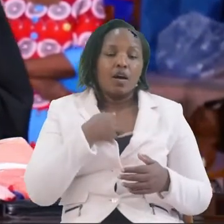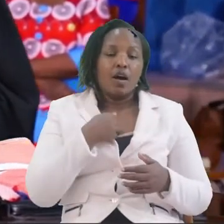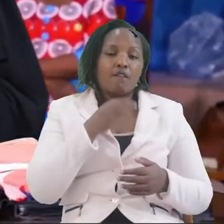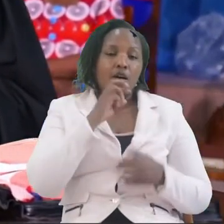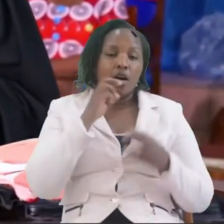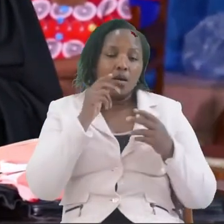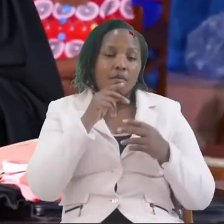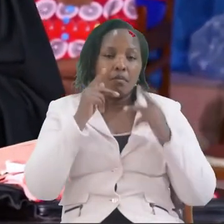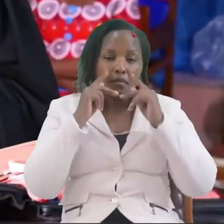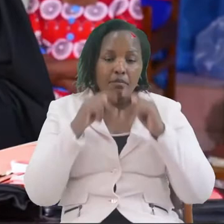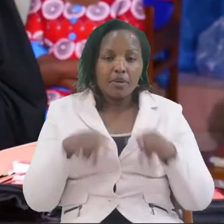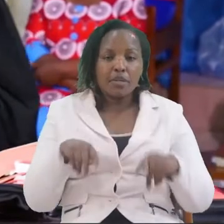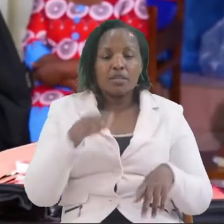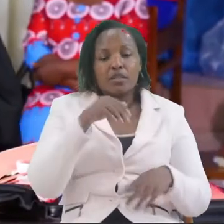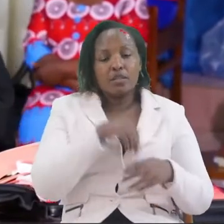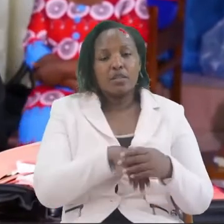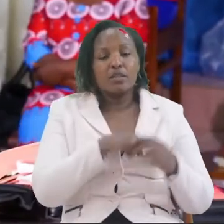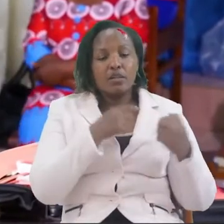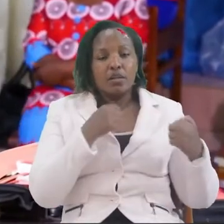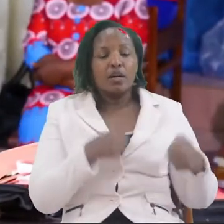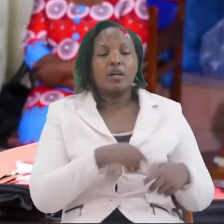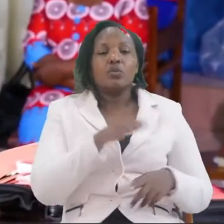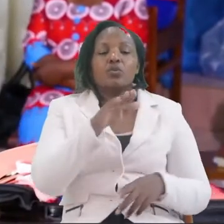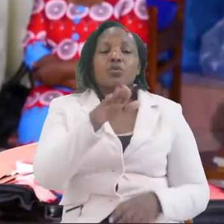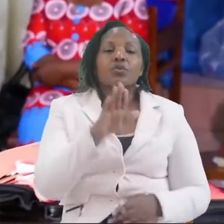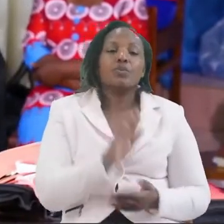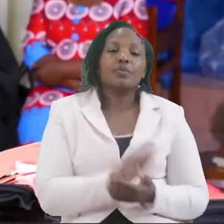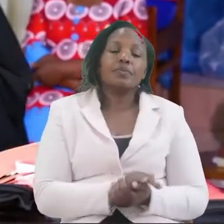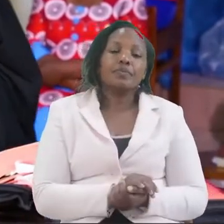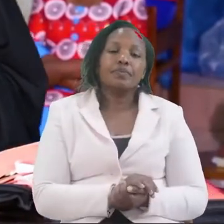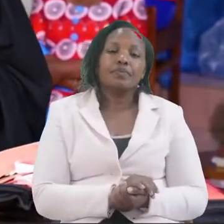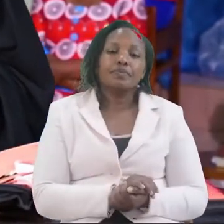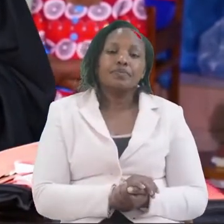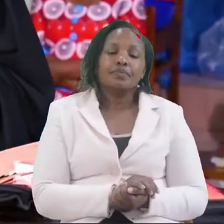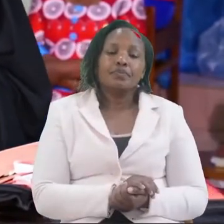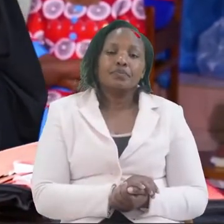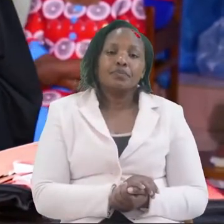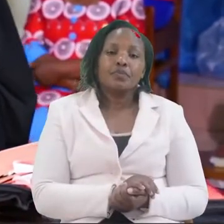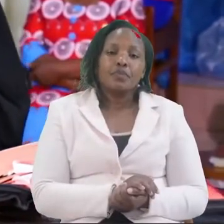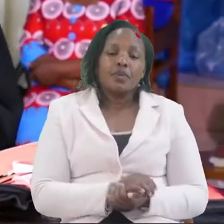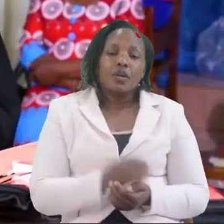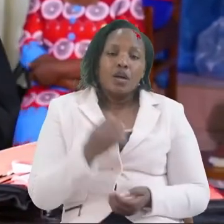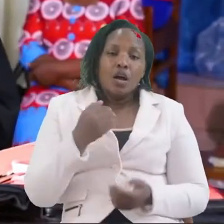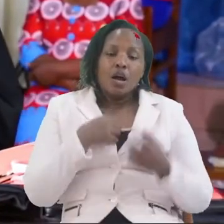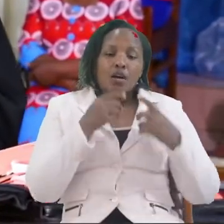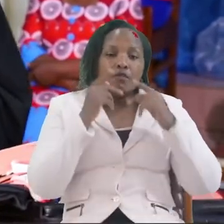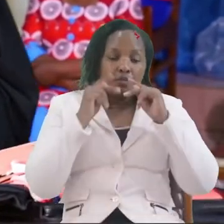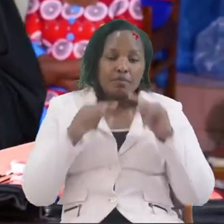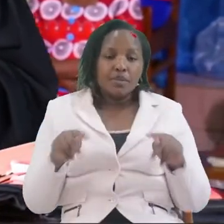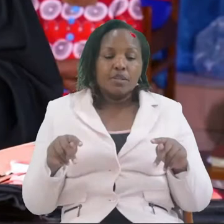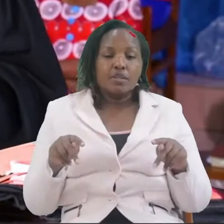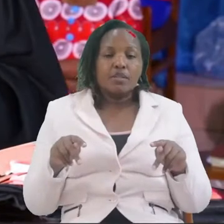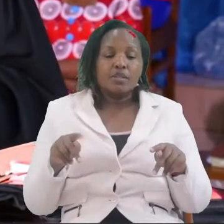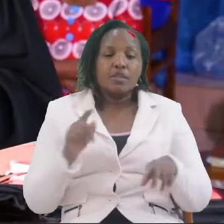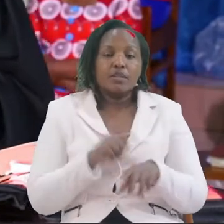ya roho zetu. Kuwa na amani ndani ya roho zetu. Tunakuwa na amani